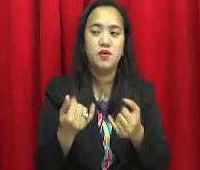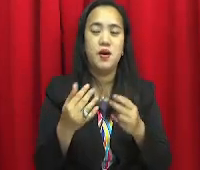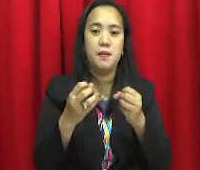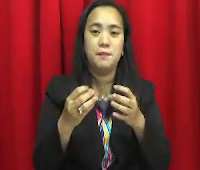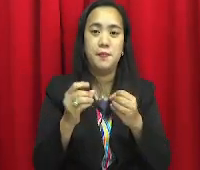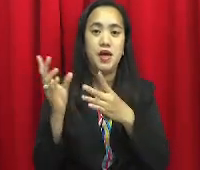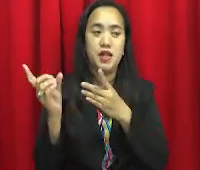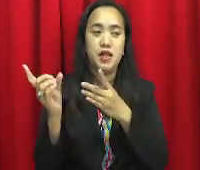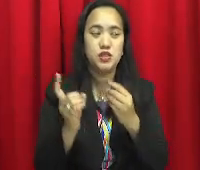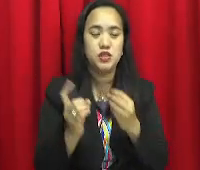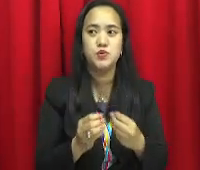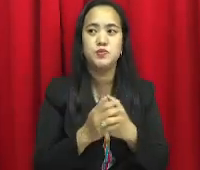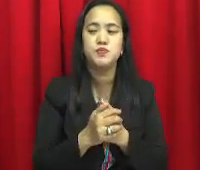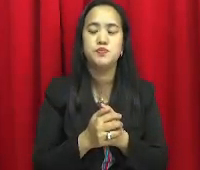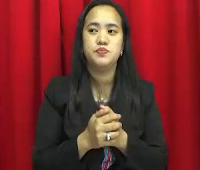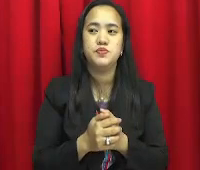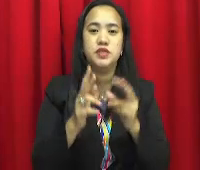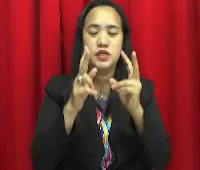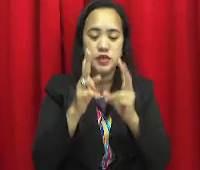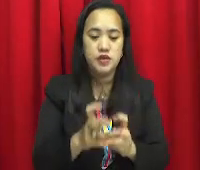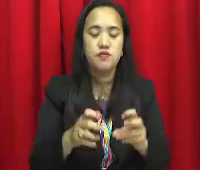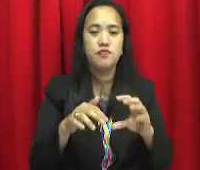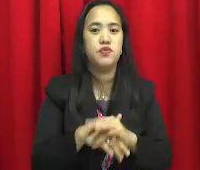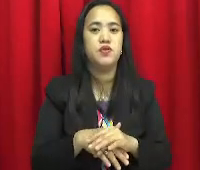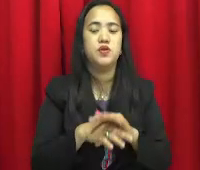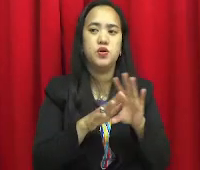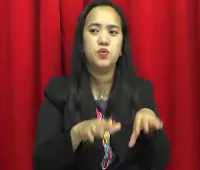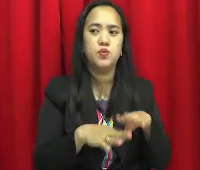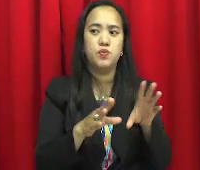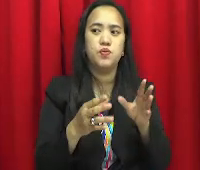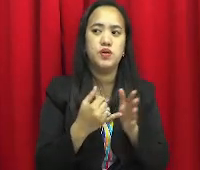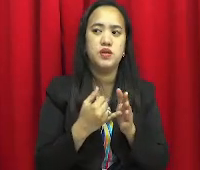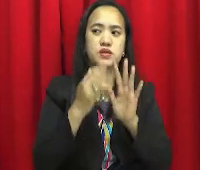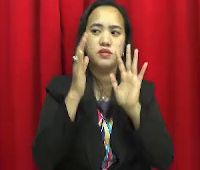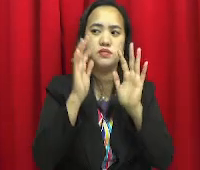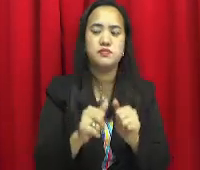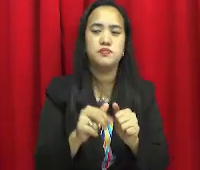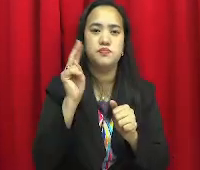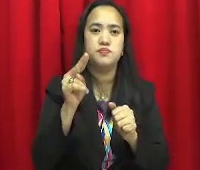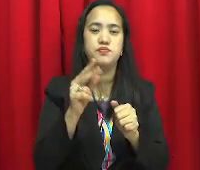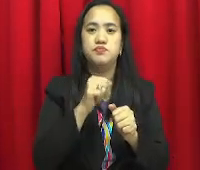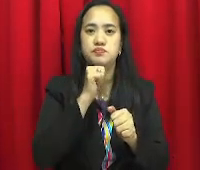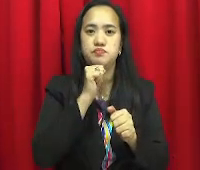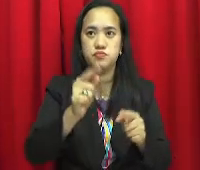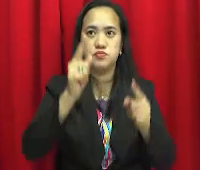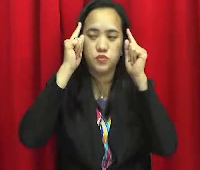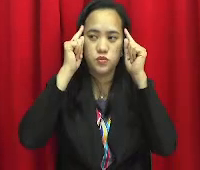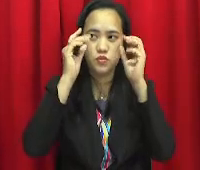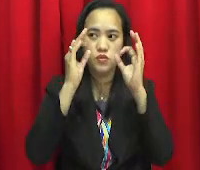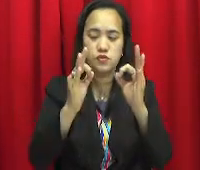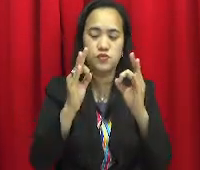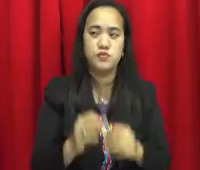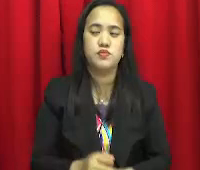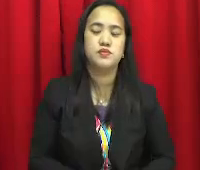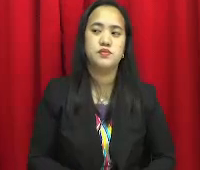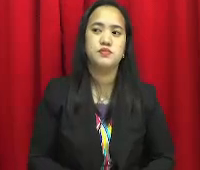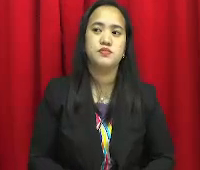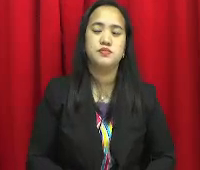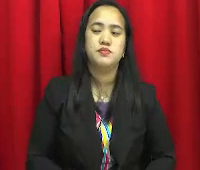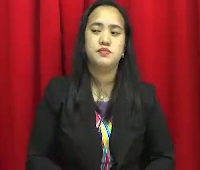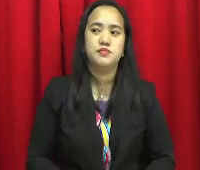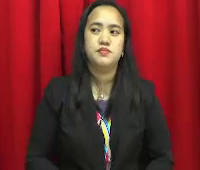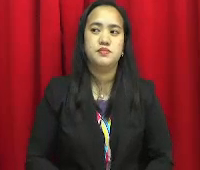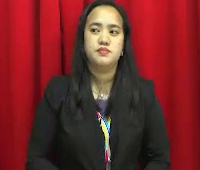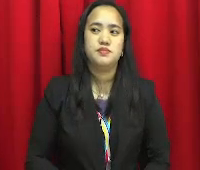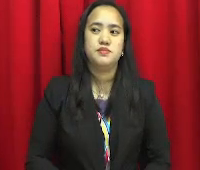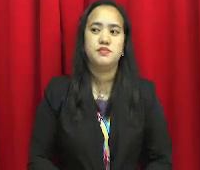Hinahabol pa siya. Pati sa pag-aaral. Pati sa pag-aaral, ganun din. Ang hirap niyang mag-focus. Hindi, ngayon talagang,